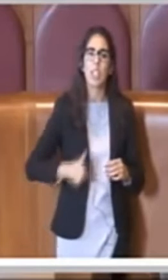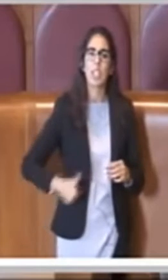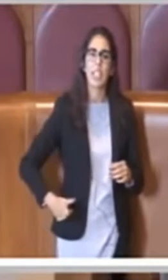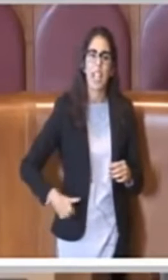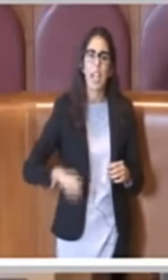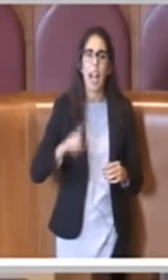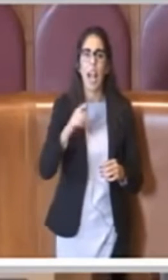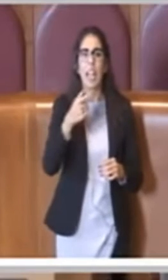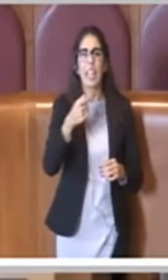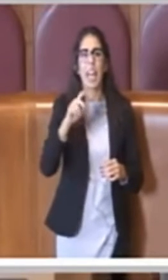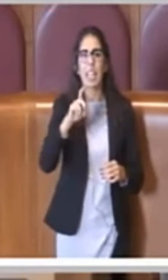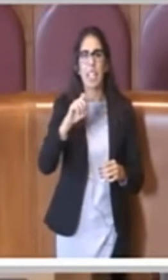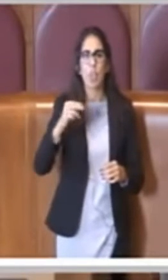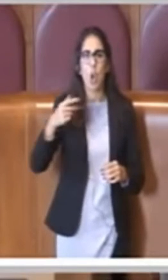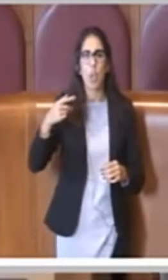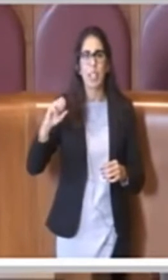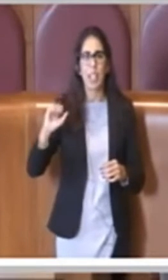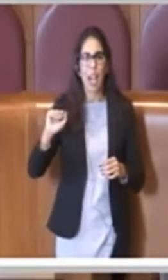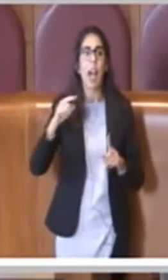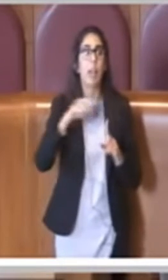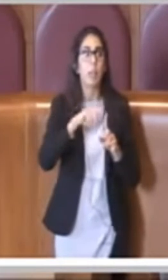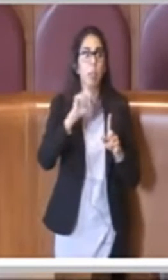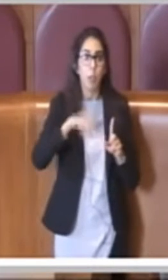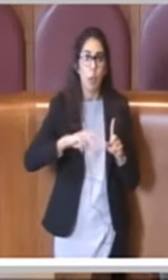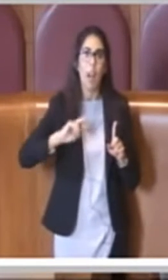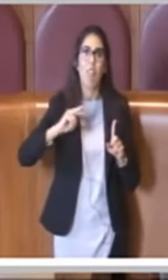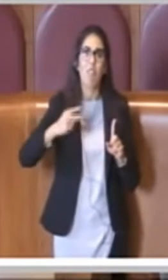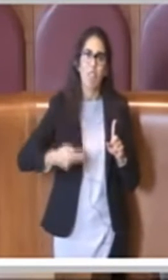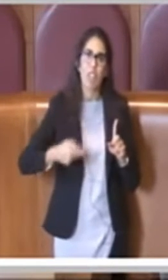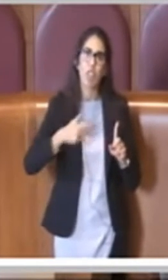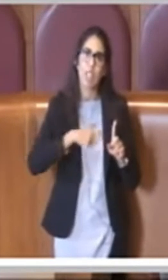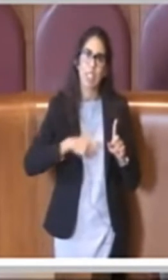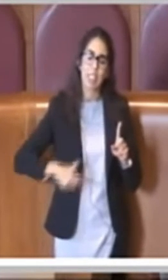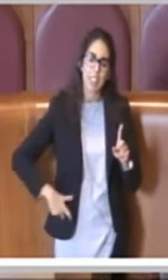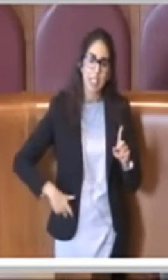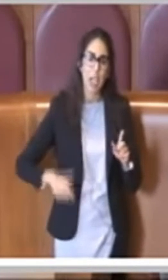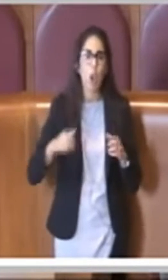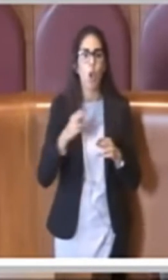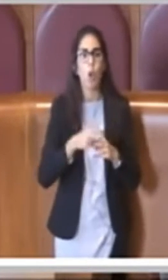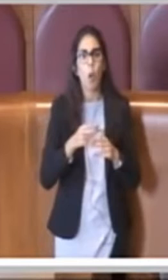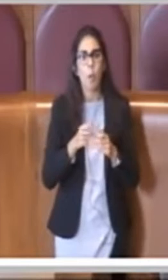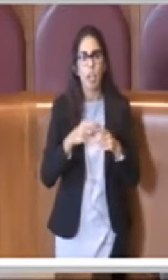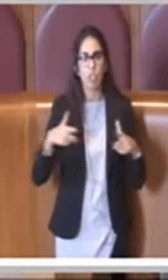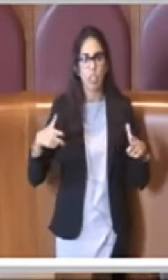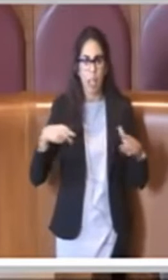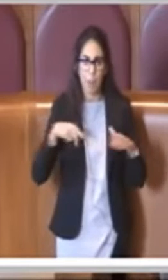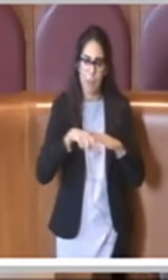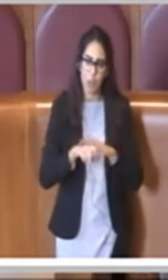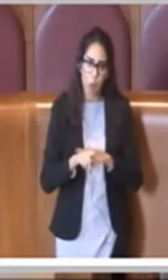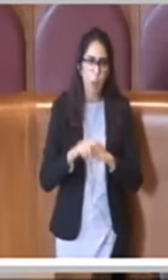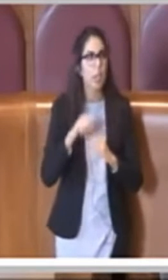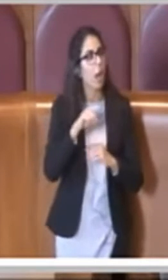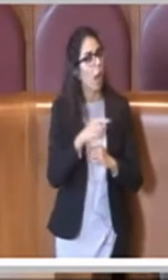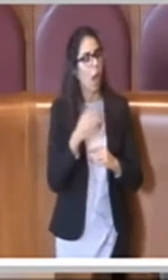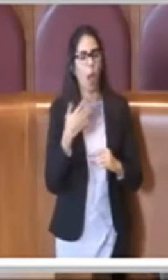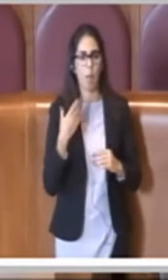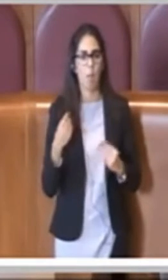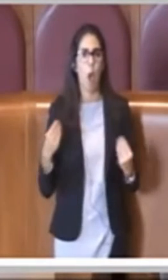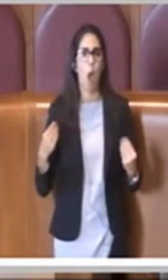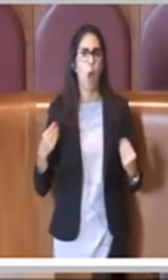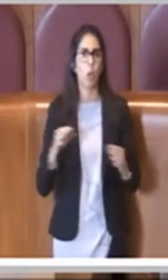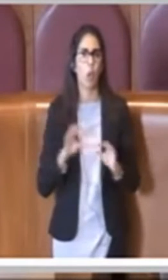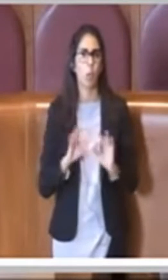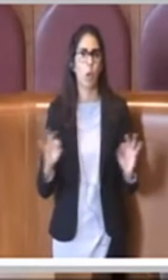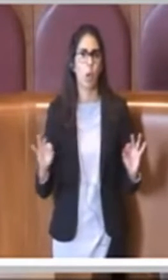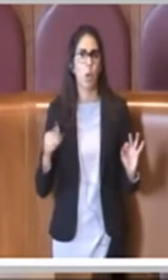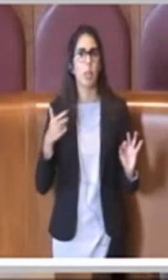Città Metropolitana, sta sul pezzo, nel senso che sta facendo diversi incontri, dove